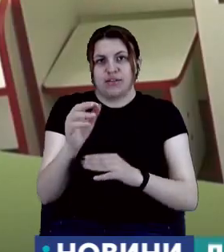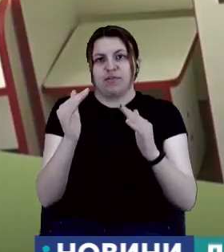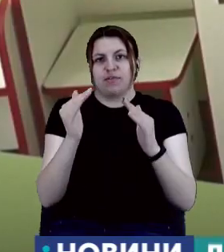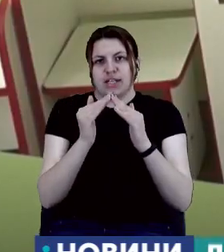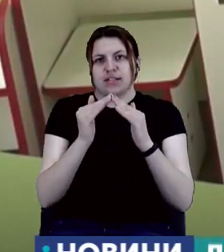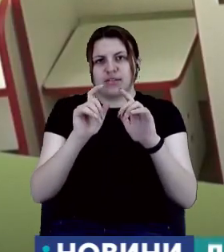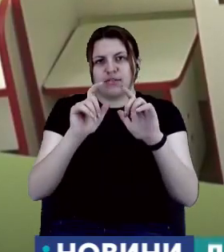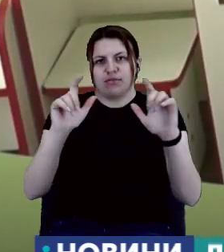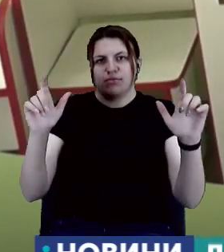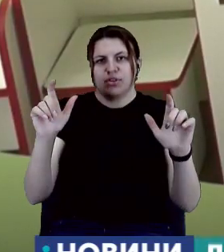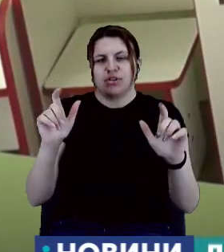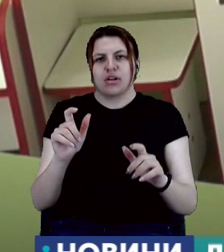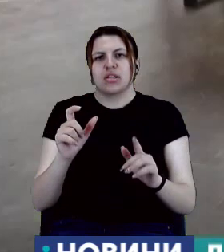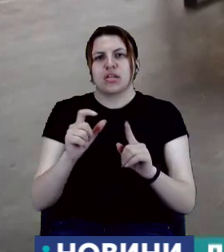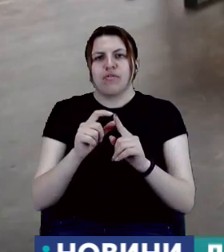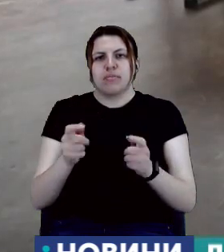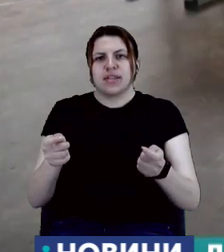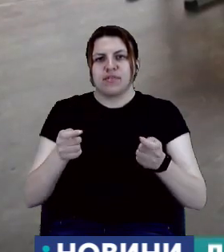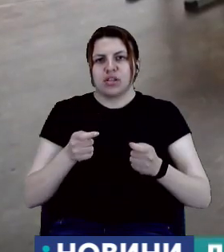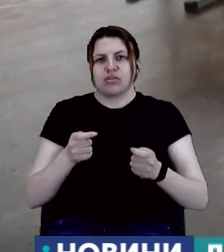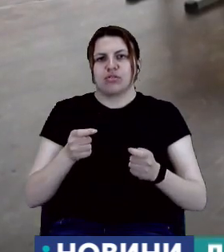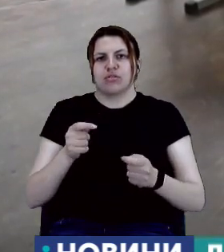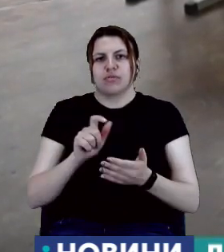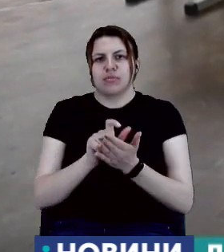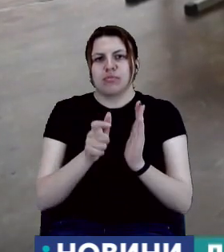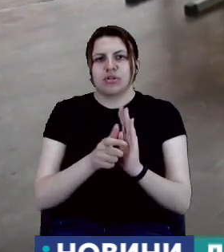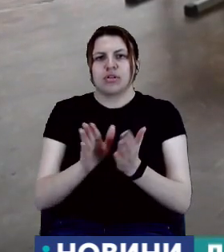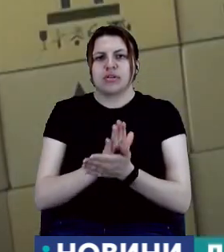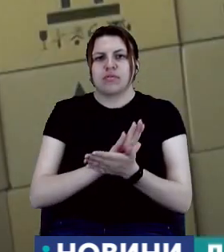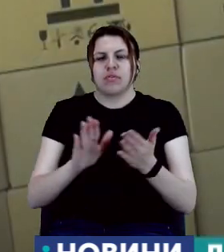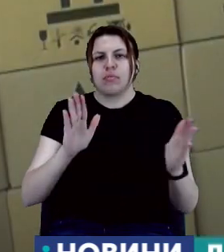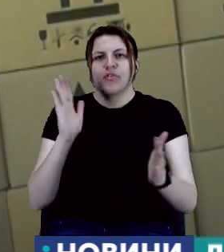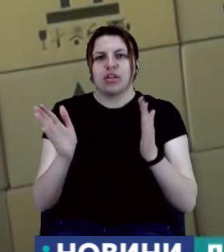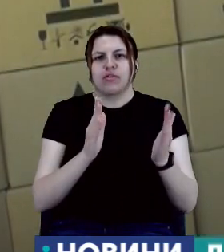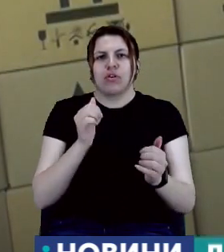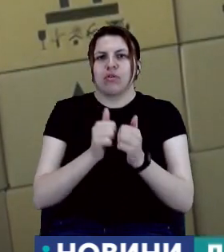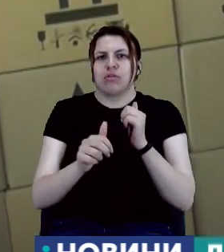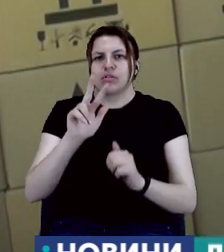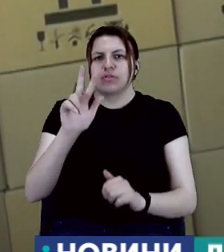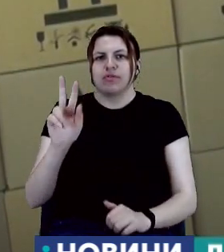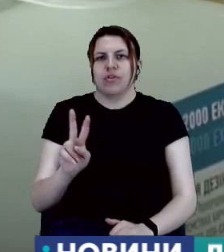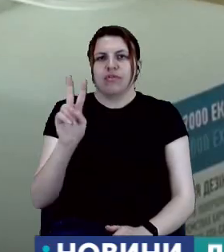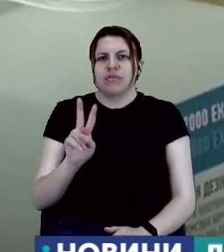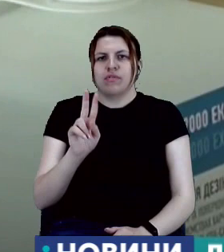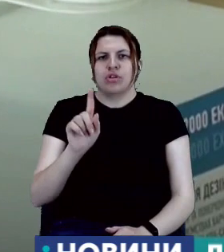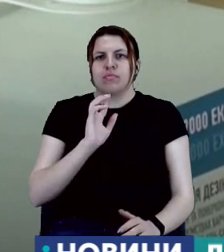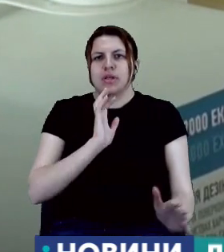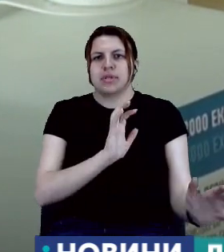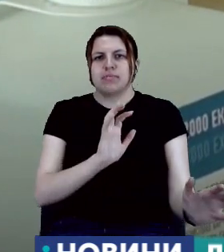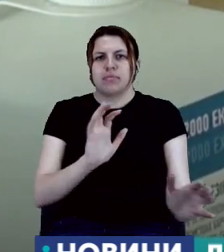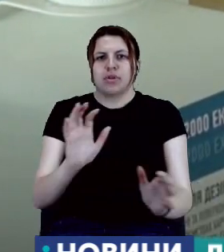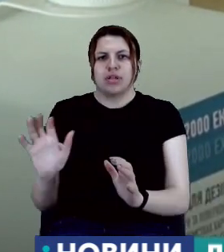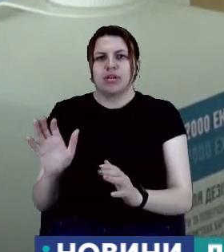За словами завідувачки, приміщення дезінфікуватимуть та провітрюватимуть щодві години. Аби забезпечити дитячі садки Маріуполя